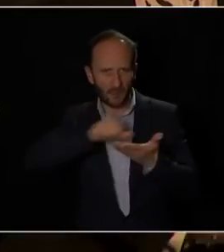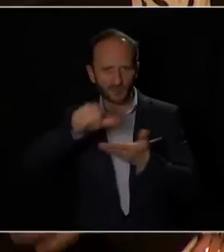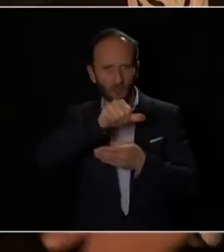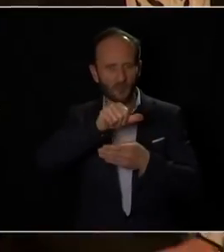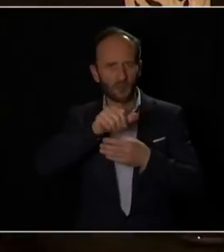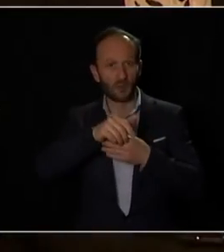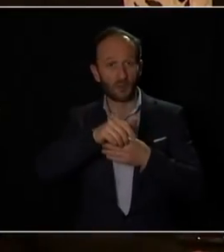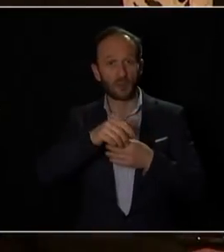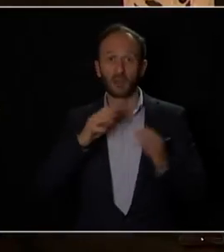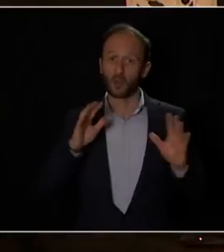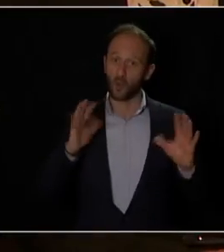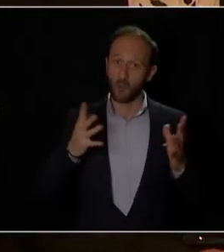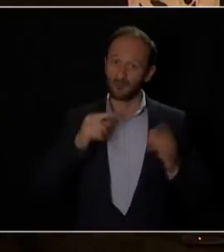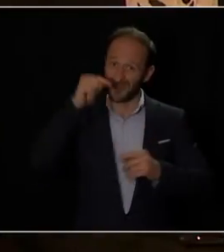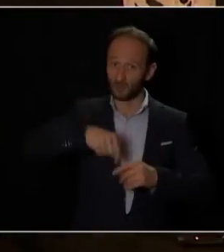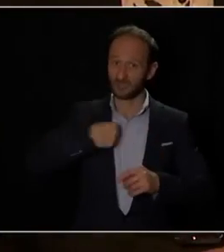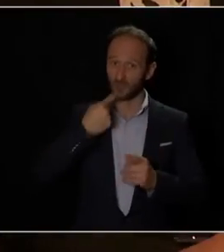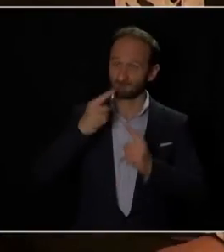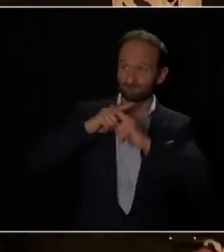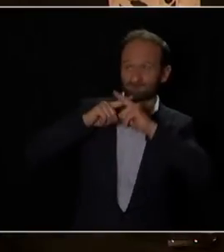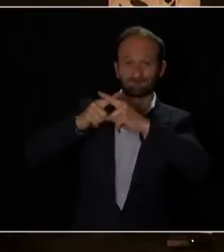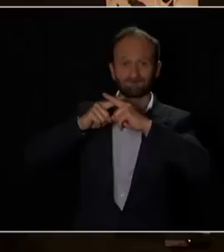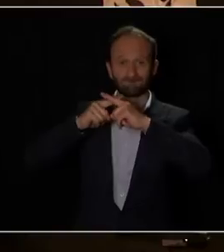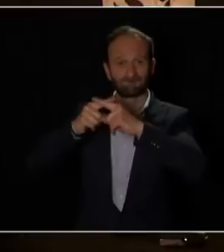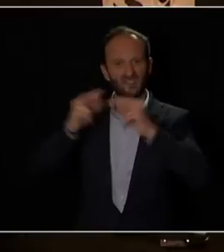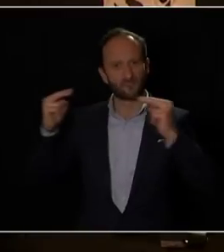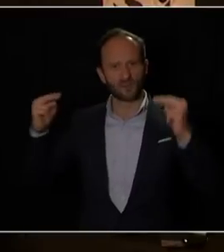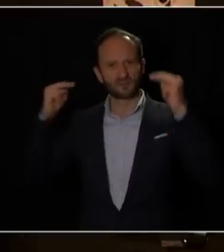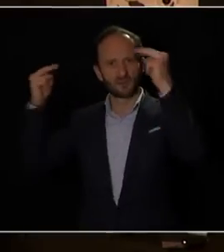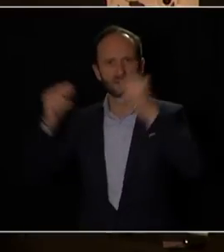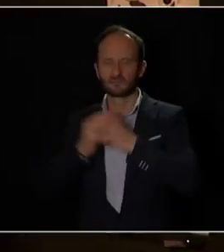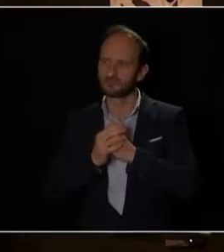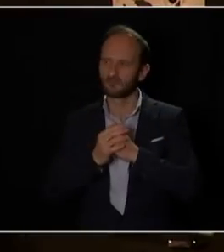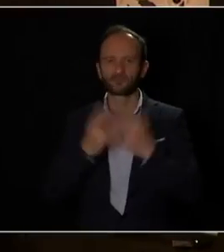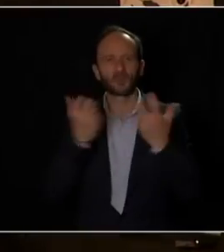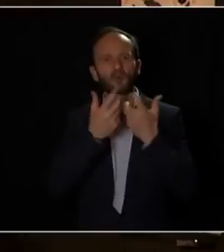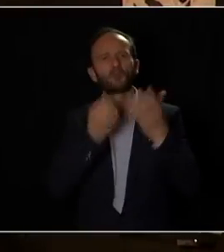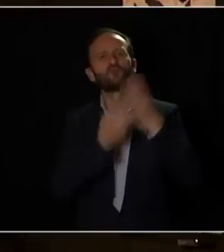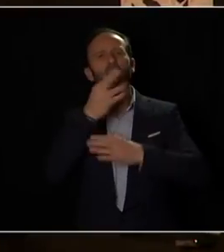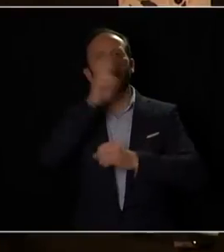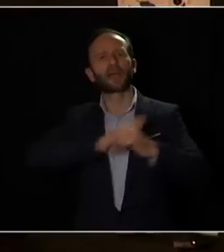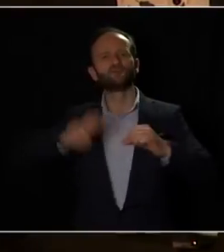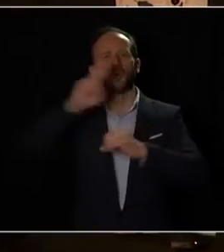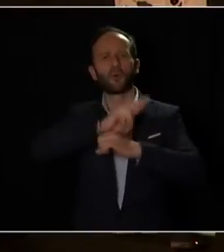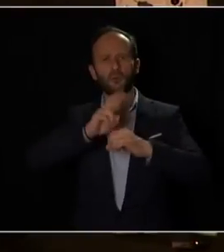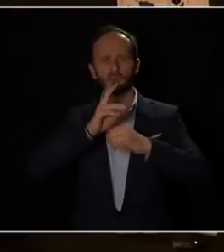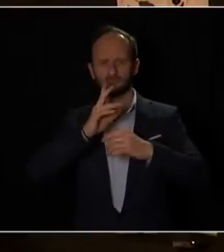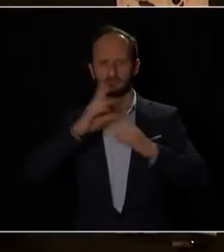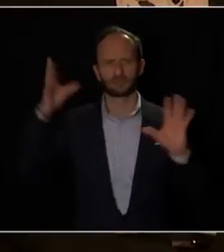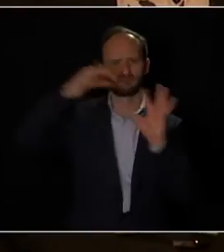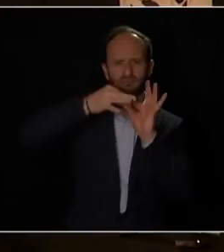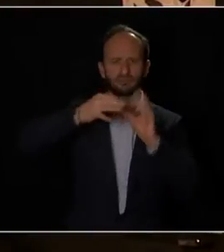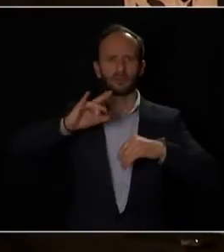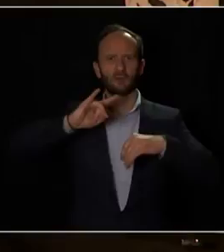fallu convaincre au plus haut niveau de l'idée qu'aucune des nouvelles régions, notamment la grande région de Bourgogne-Franche-Comté,